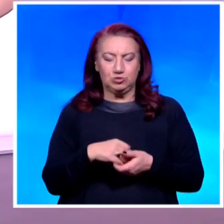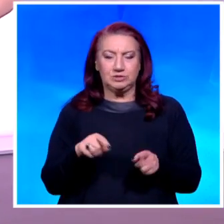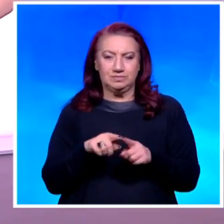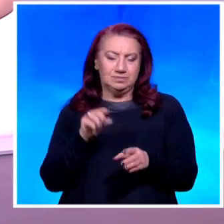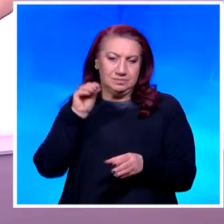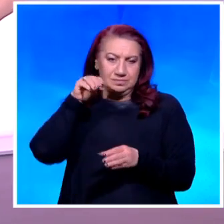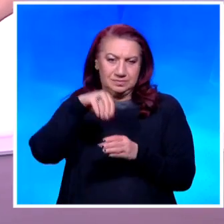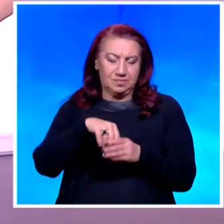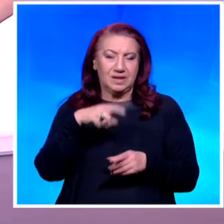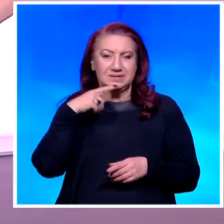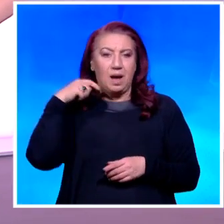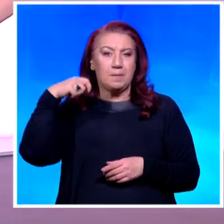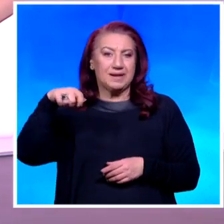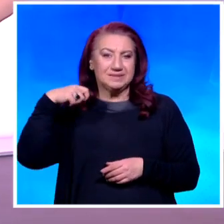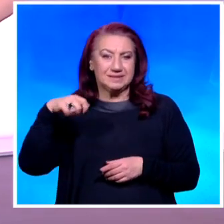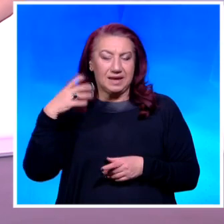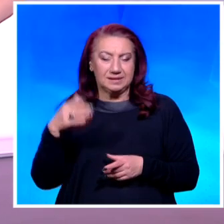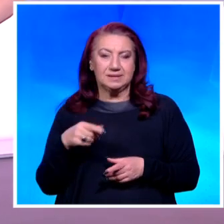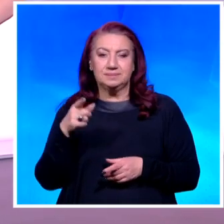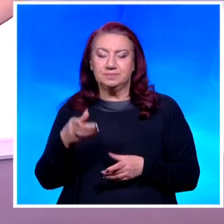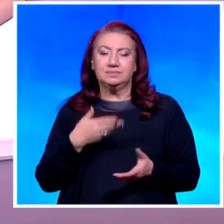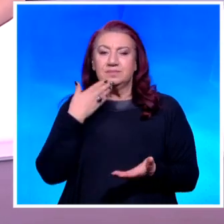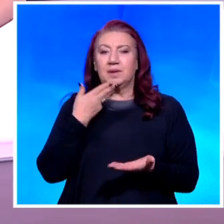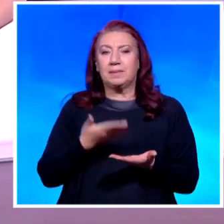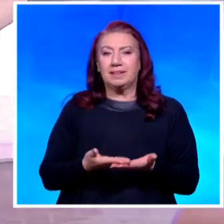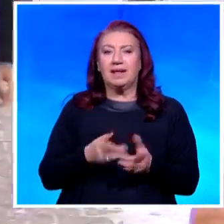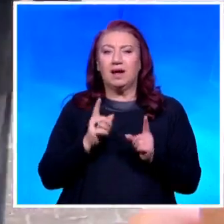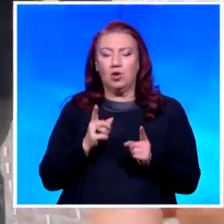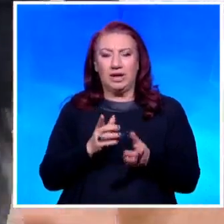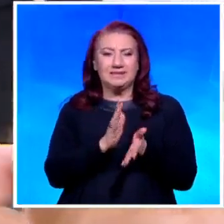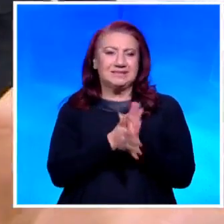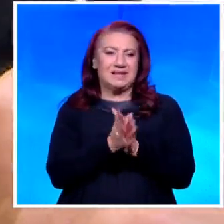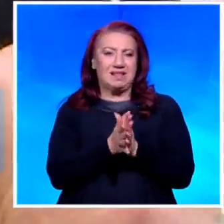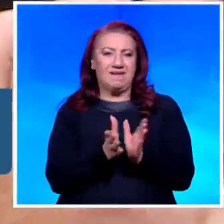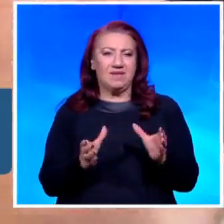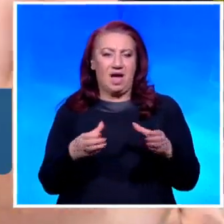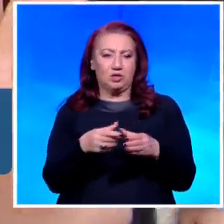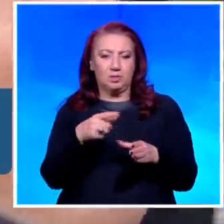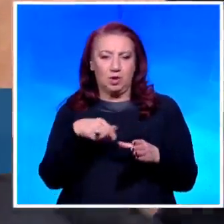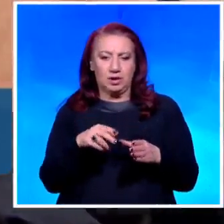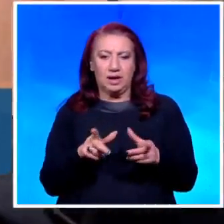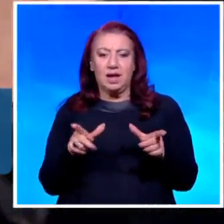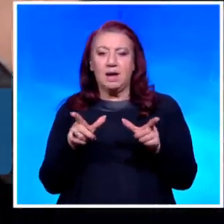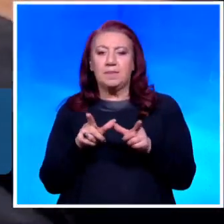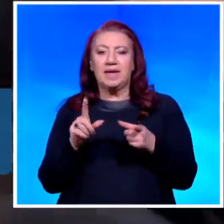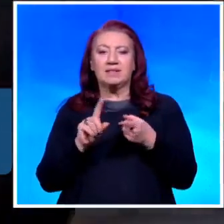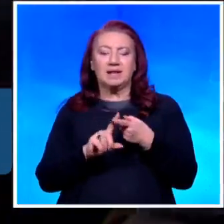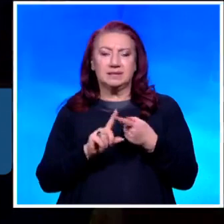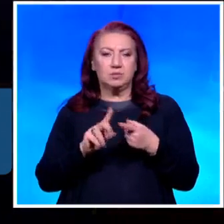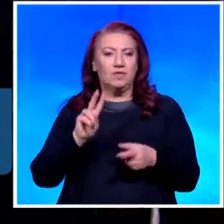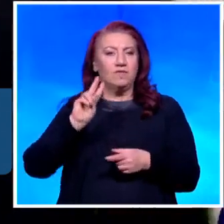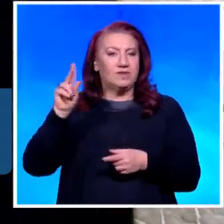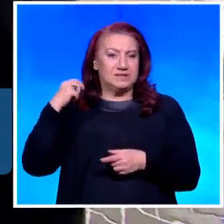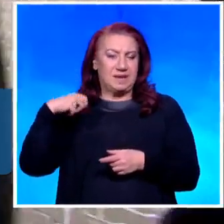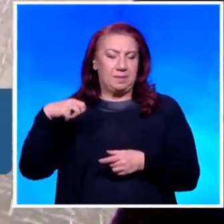футболната централа. Кандидатурата му ще бъде издигната от Славия. Михаил Касабов е вице-президент на федерацията